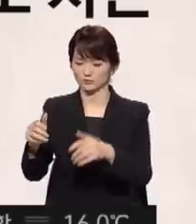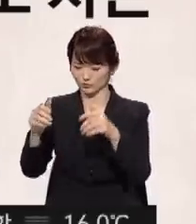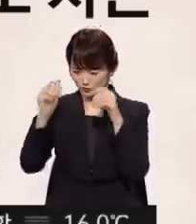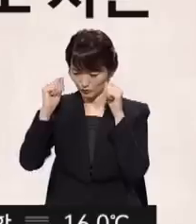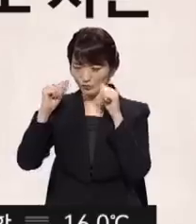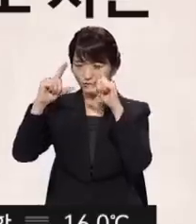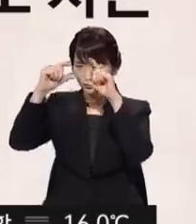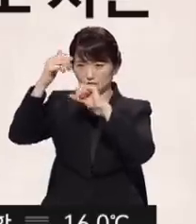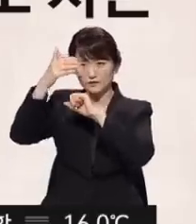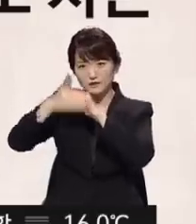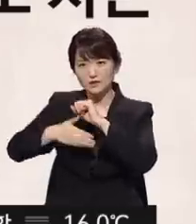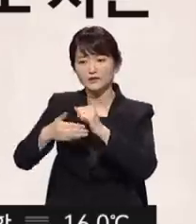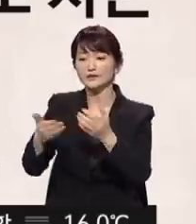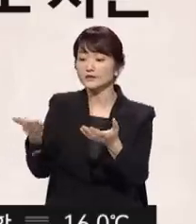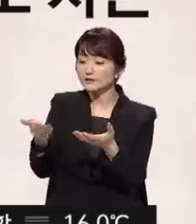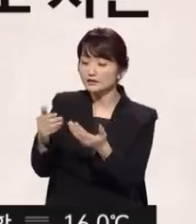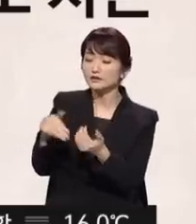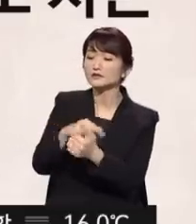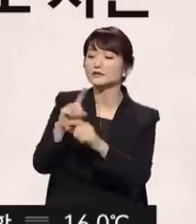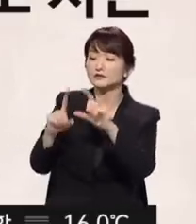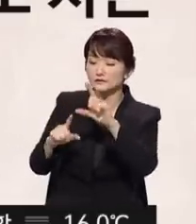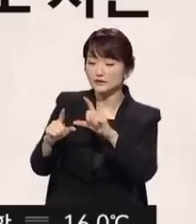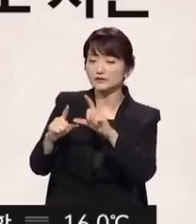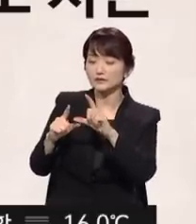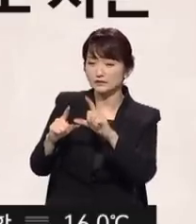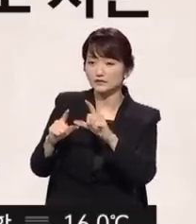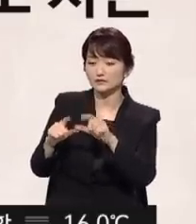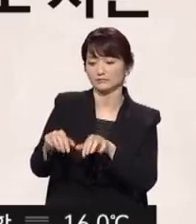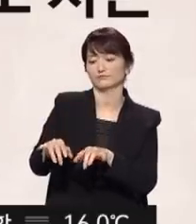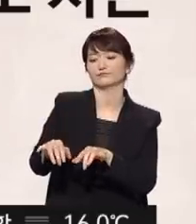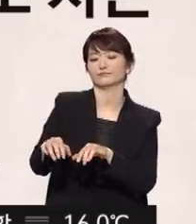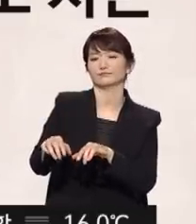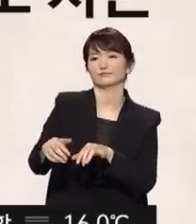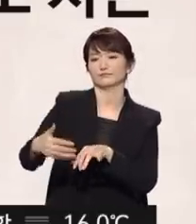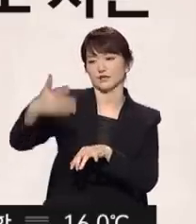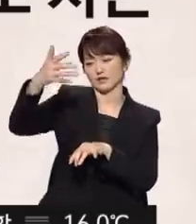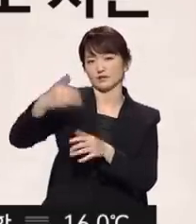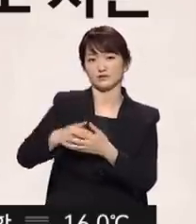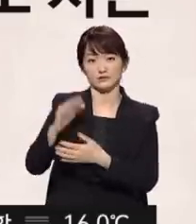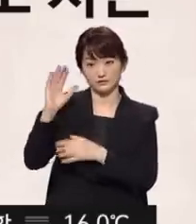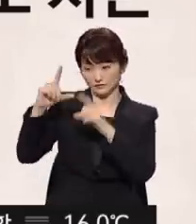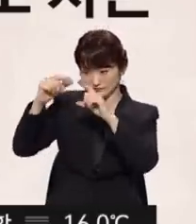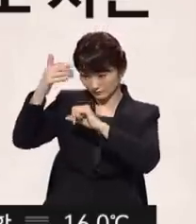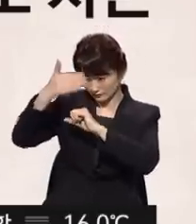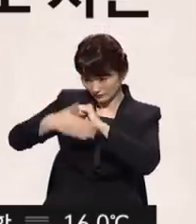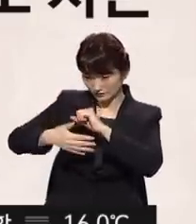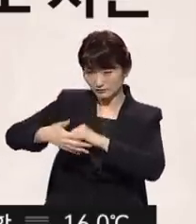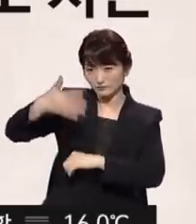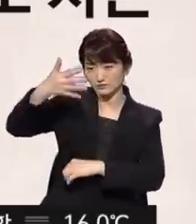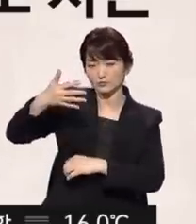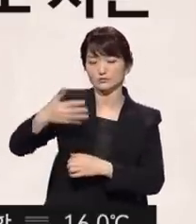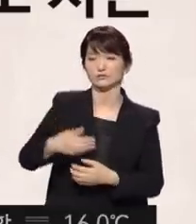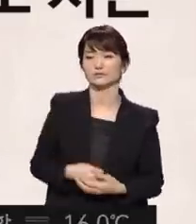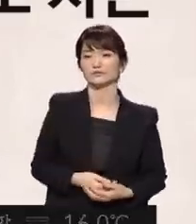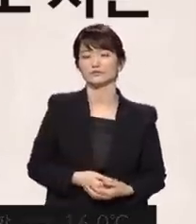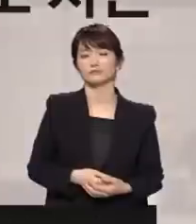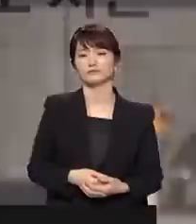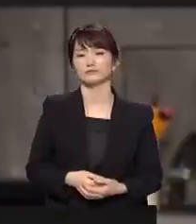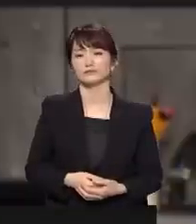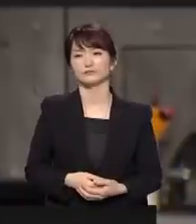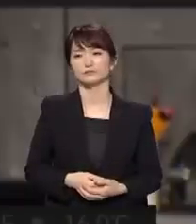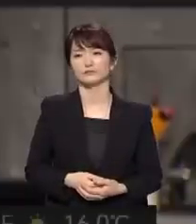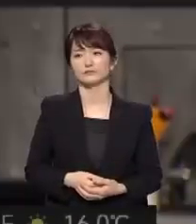직업 근황을 전했다고 그래요. 그리고 최근에 찍은 사진까지도 이걸 올렸단 말입니다. 상당히 좀 생사하게 올렸었는데